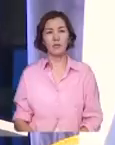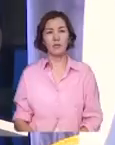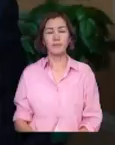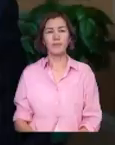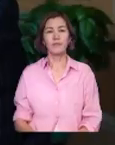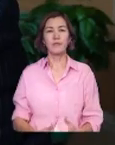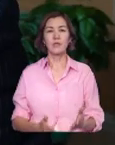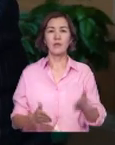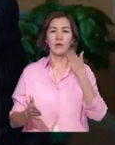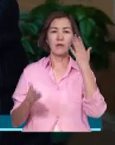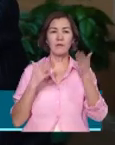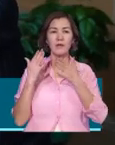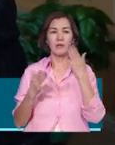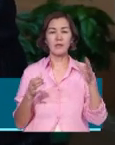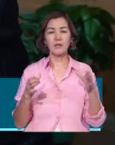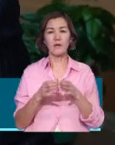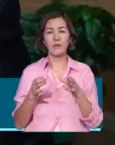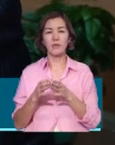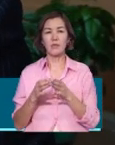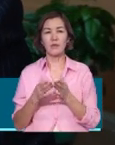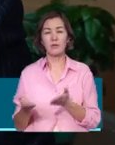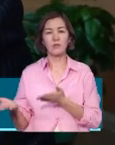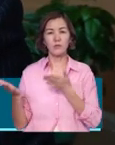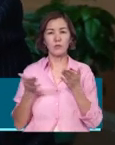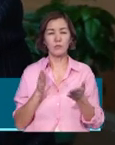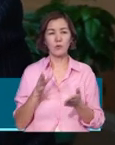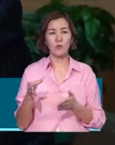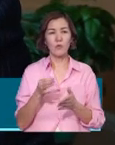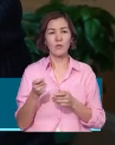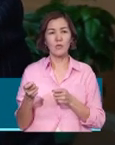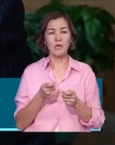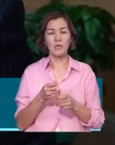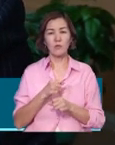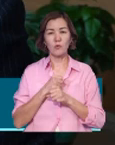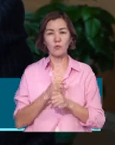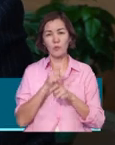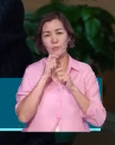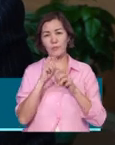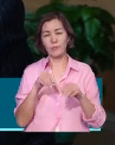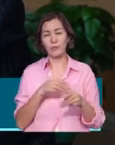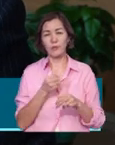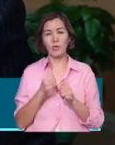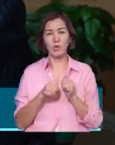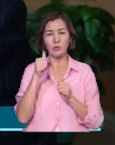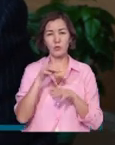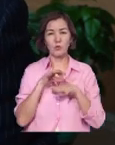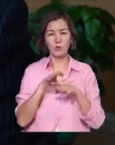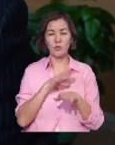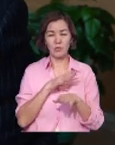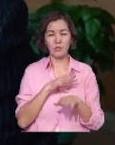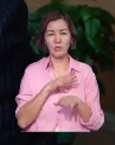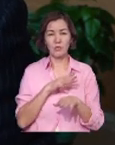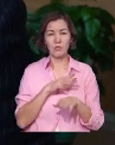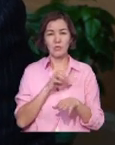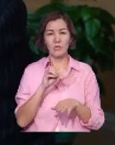ойындарына жоғары лигада ойнап жүрген командалар шақыру жоспарымызда бар. Бұл облыс әкімінің кубогы. Негізінен жыл сайын ұйымдастыратын дәстүрлі түрдегі